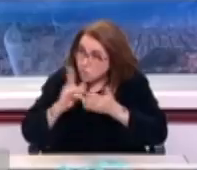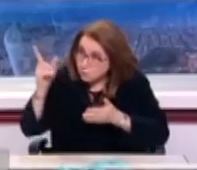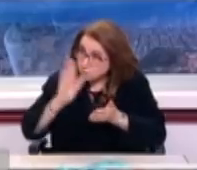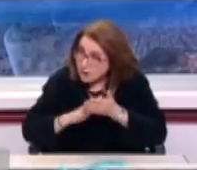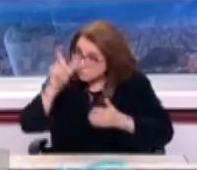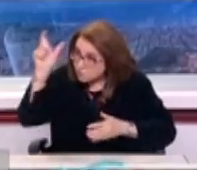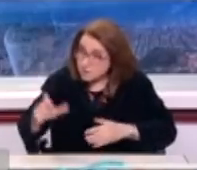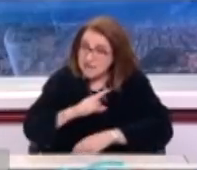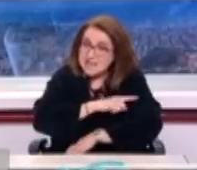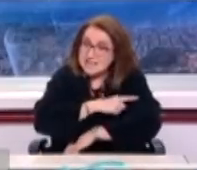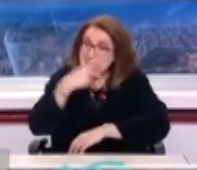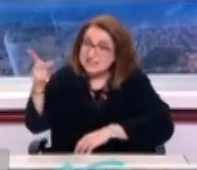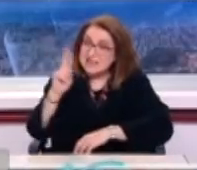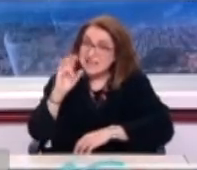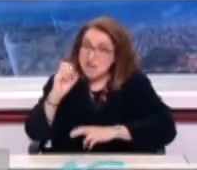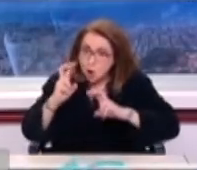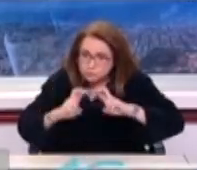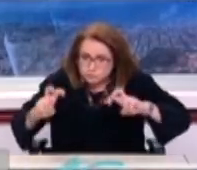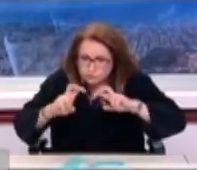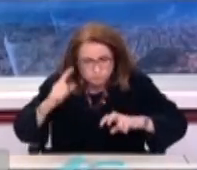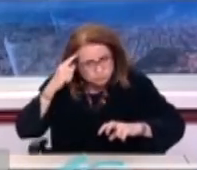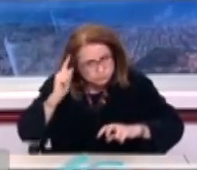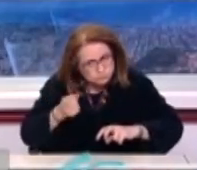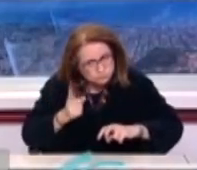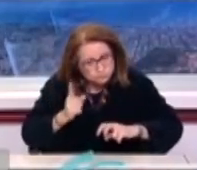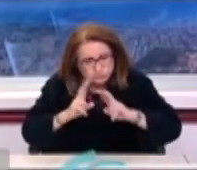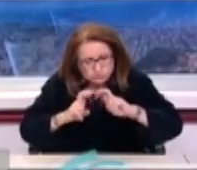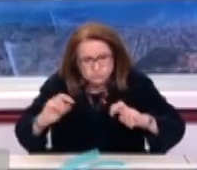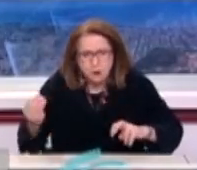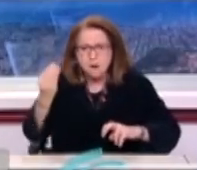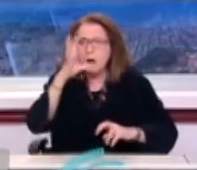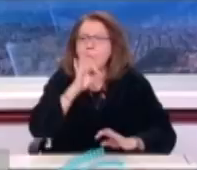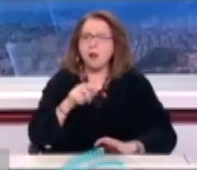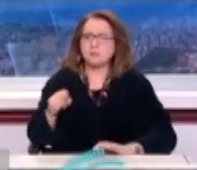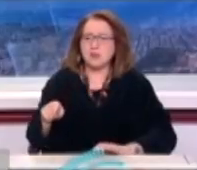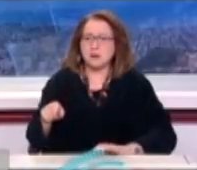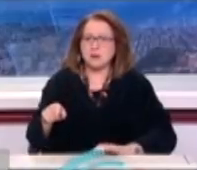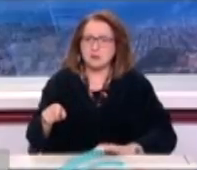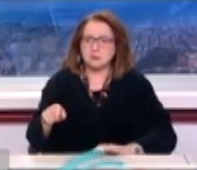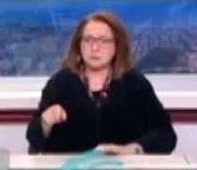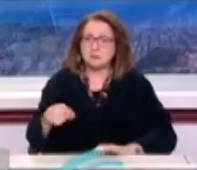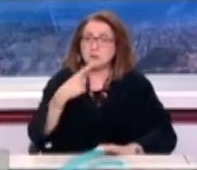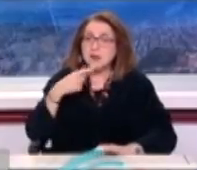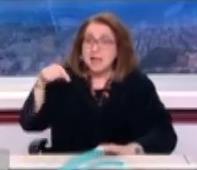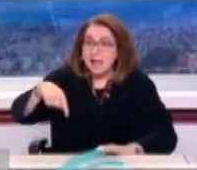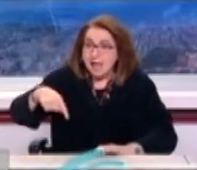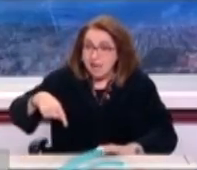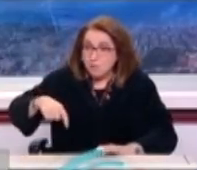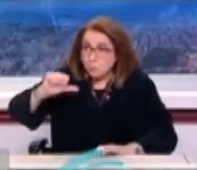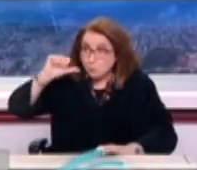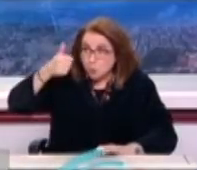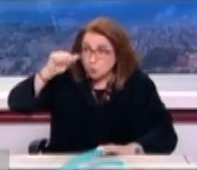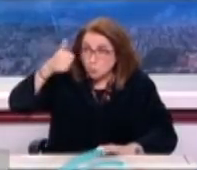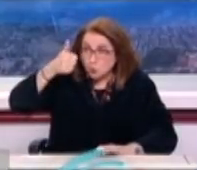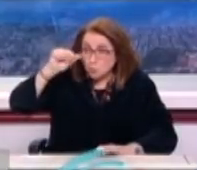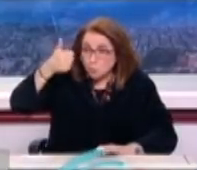εδώ κάτι που δεν το γνωρίζετε. Ότι το πρώτο περιστατικό στην πατρίδα μας υπήρξε επικοινωνία με γιατρό από την επιτελική ομάδα του